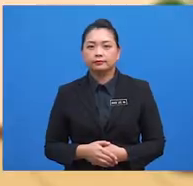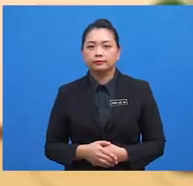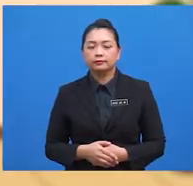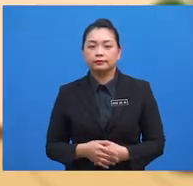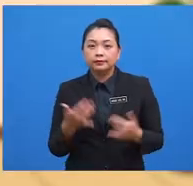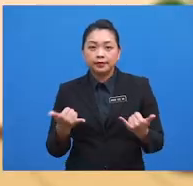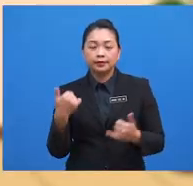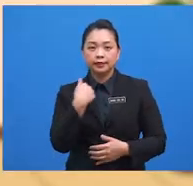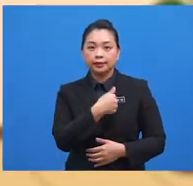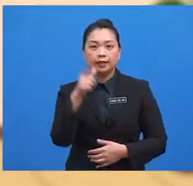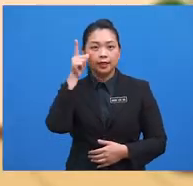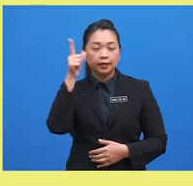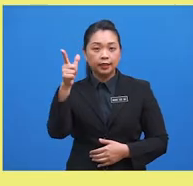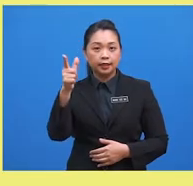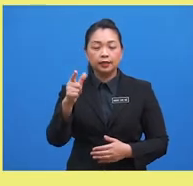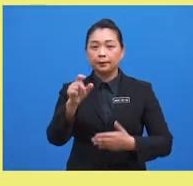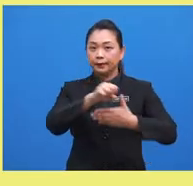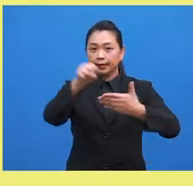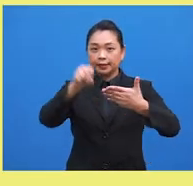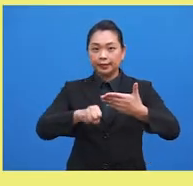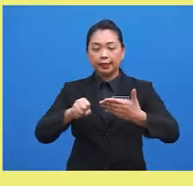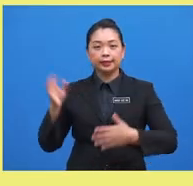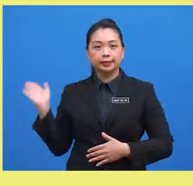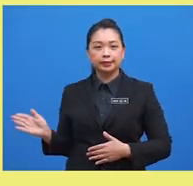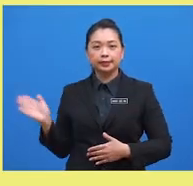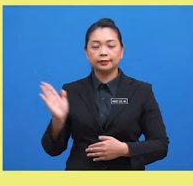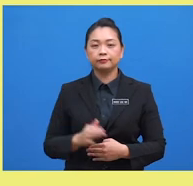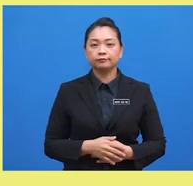Baiklah, mari kita lihat penyelesaiannya.